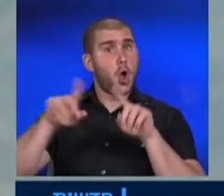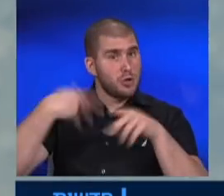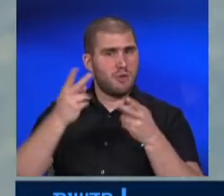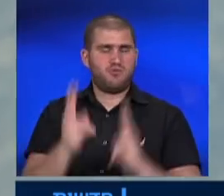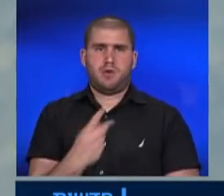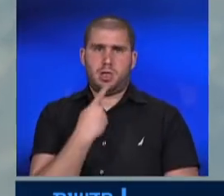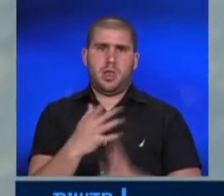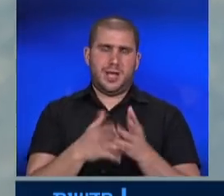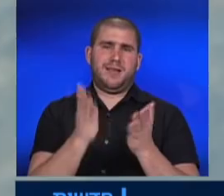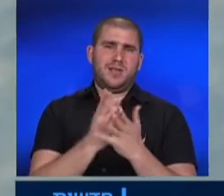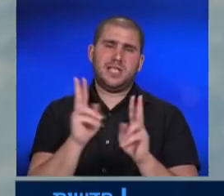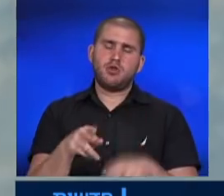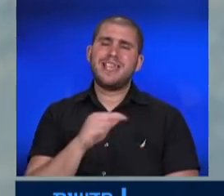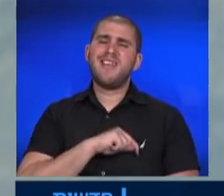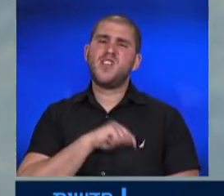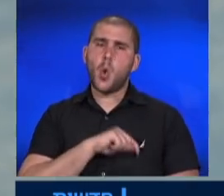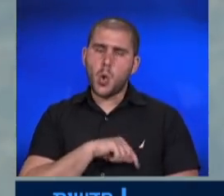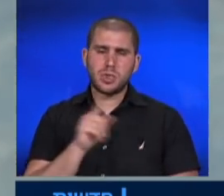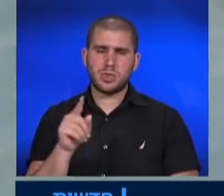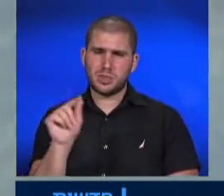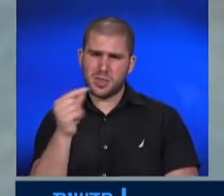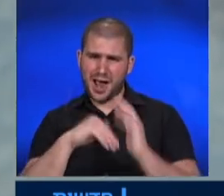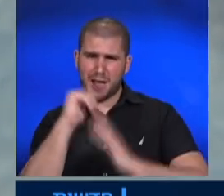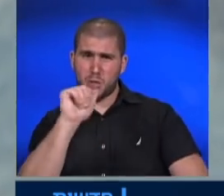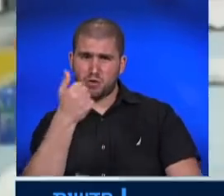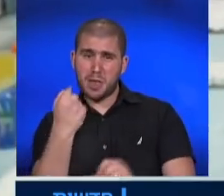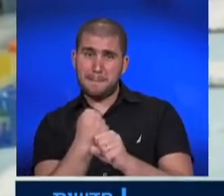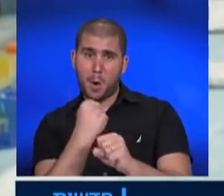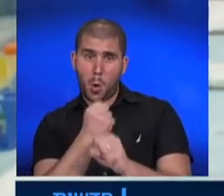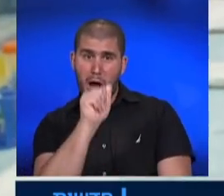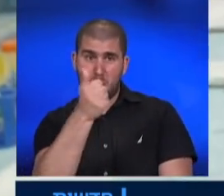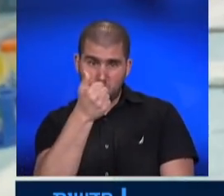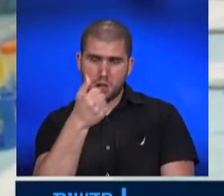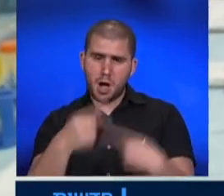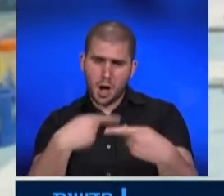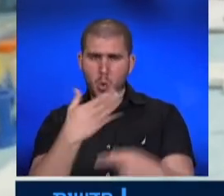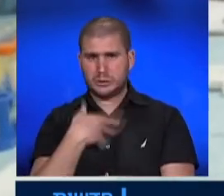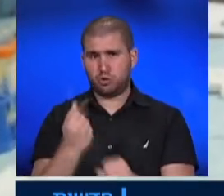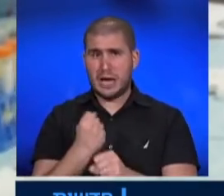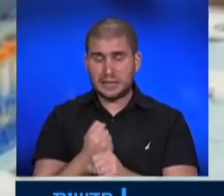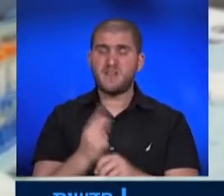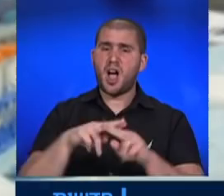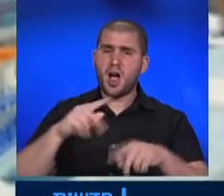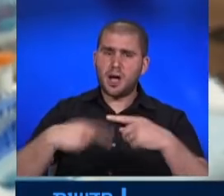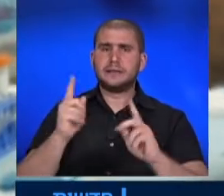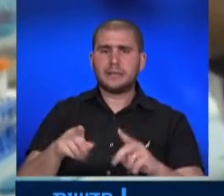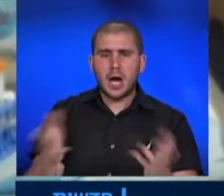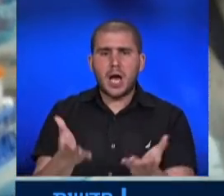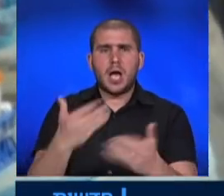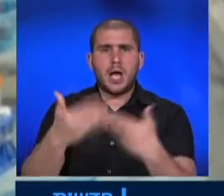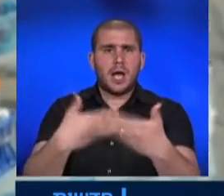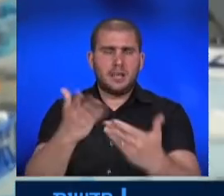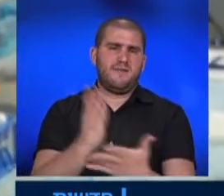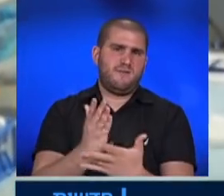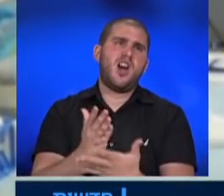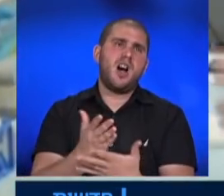לנו כבר אפיון של הפפטיד הראשון שעושה את הפעולה שאנחנו רוצים שהיא תעשה, ומשם צריך לדחוף את זה קדימה, וזה כבר יהיה